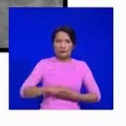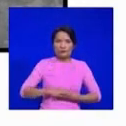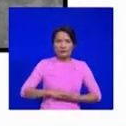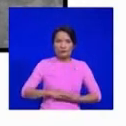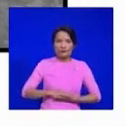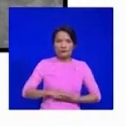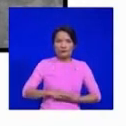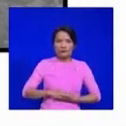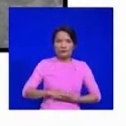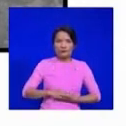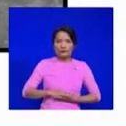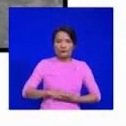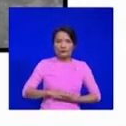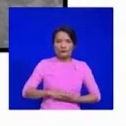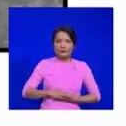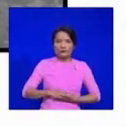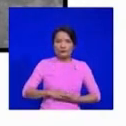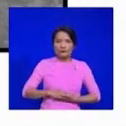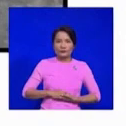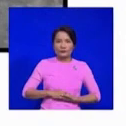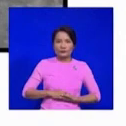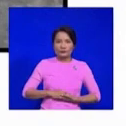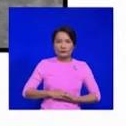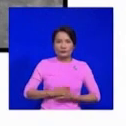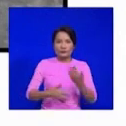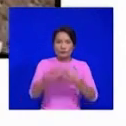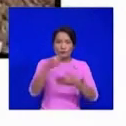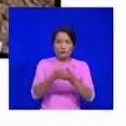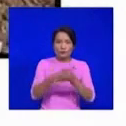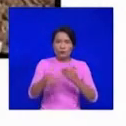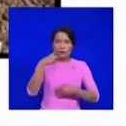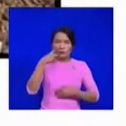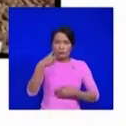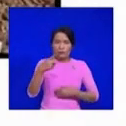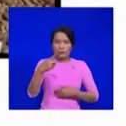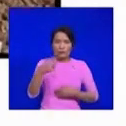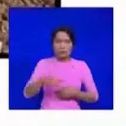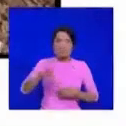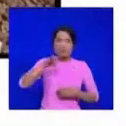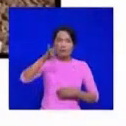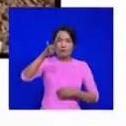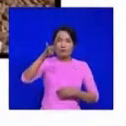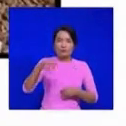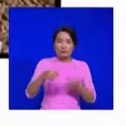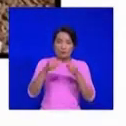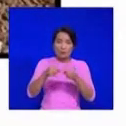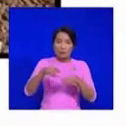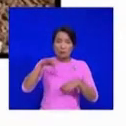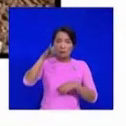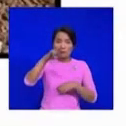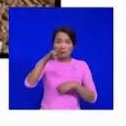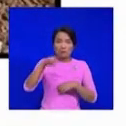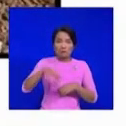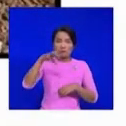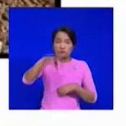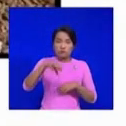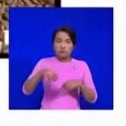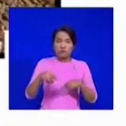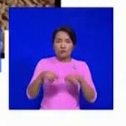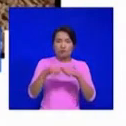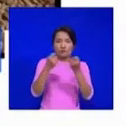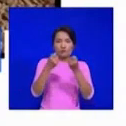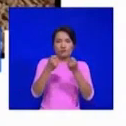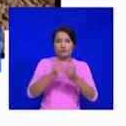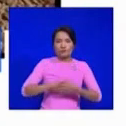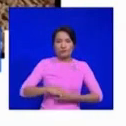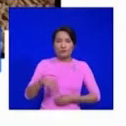ทำนองนี้แต่ว่าเอาเป็นว่านะครับมันอย่างที่พี่แป๊ะพูดมาเนี่ยผมเห็นด้วยเลยว่าอยู่ไม่สุขแล้วอยู่ไม่สุขแล้วแต่ว่าความทนท